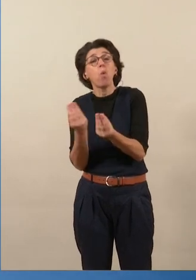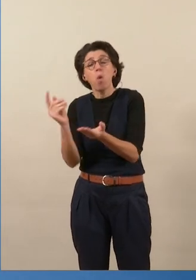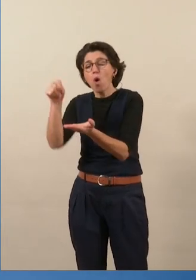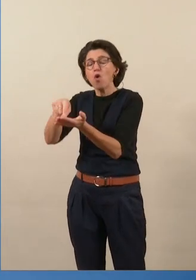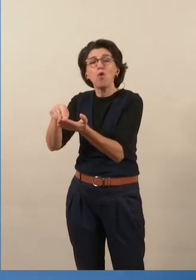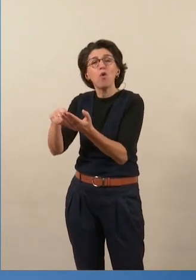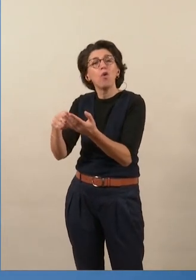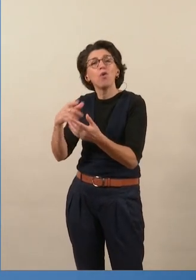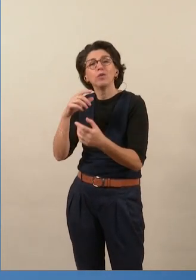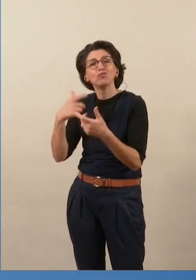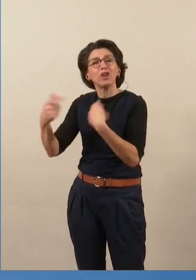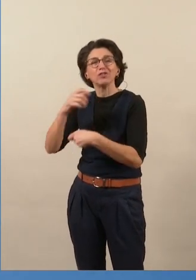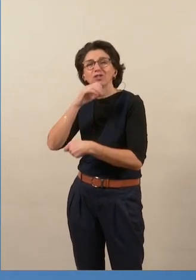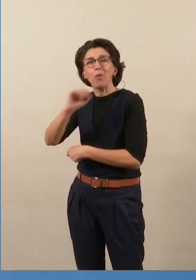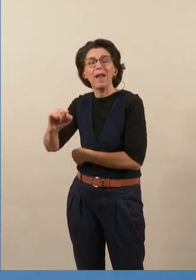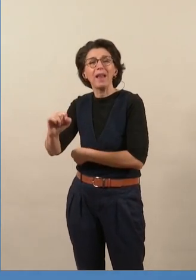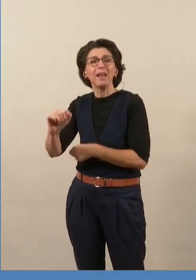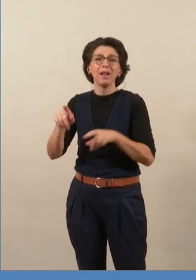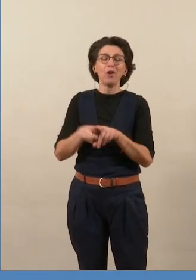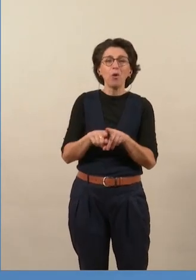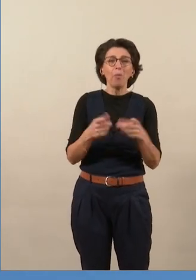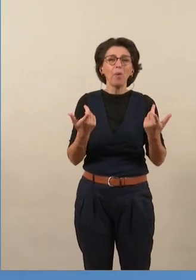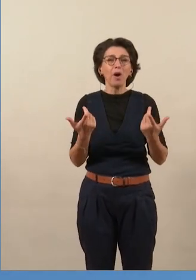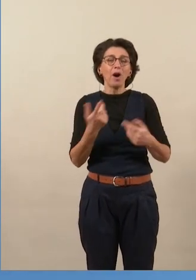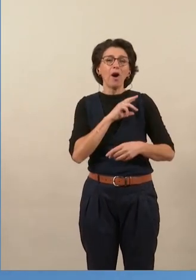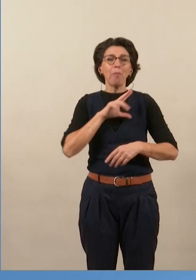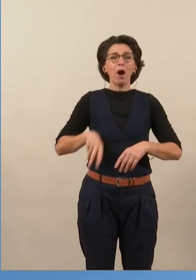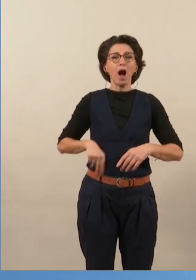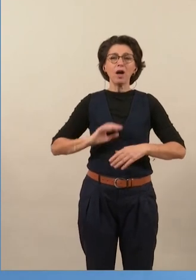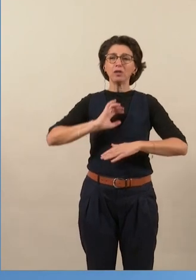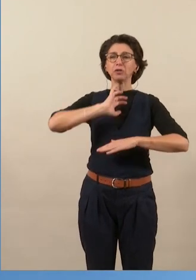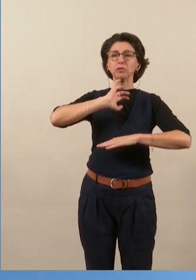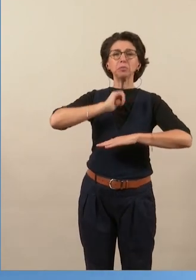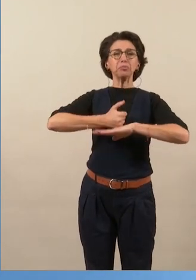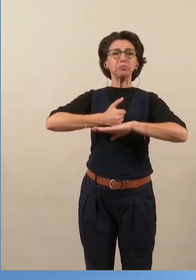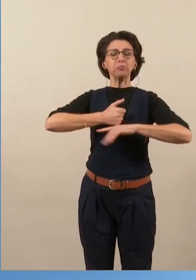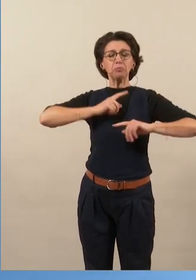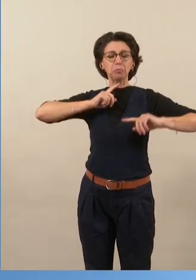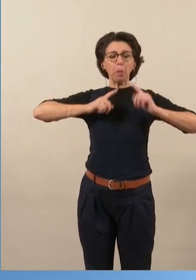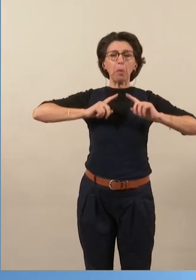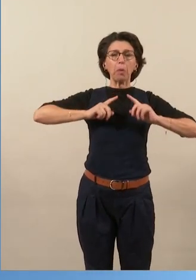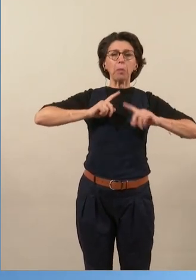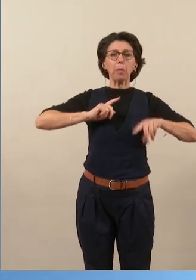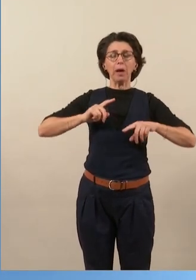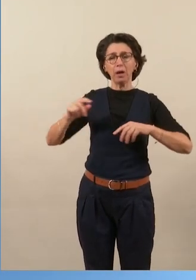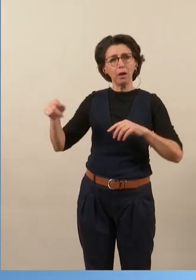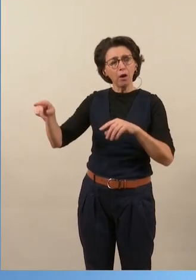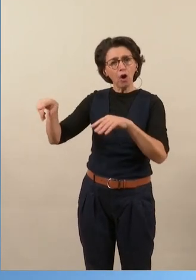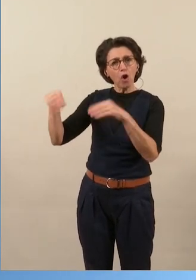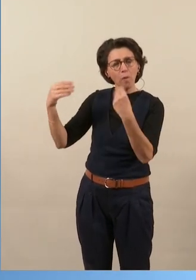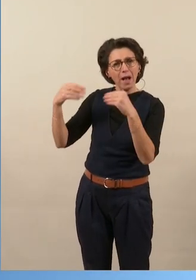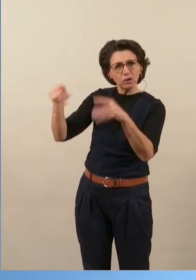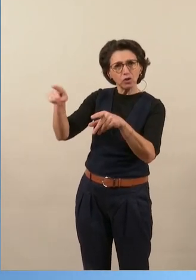volonté du du prince s'applique sans débat des commerçants ambulants présents depuis 25 ans ou 20